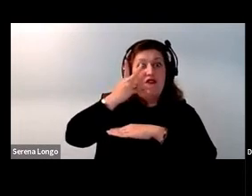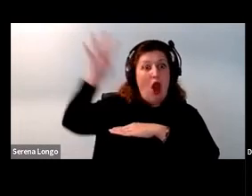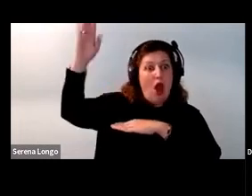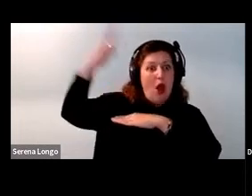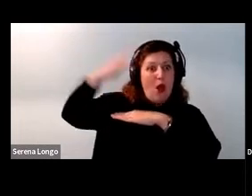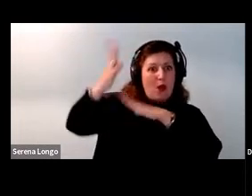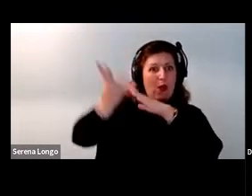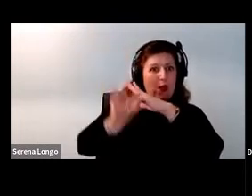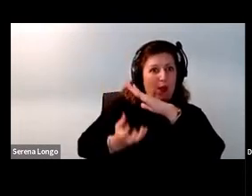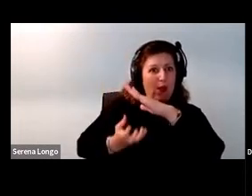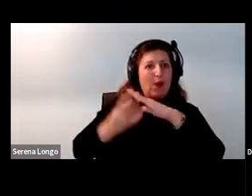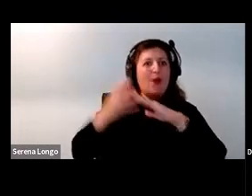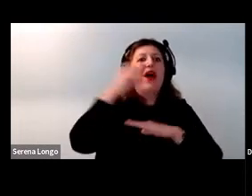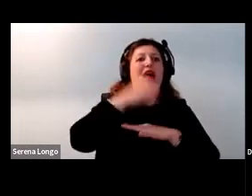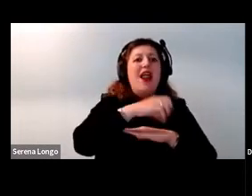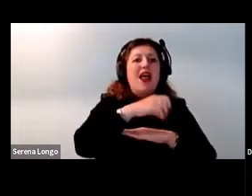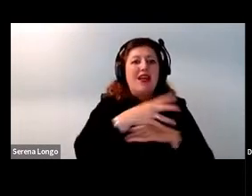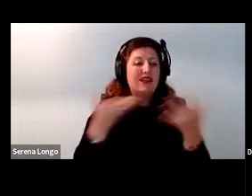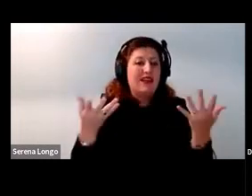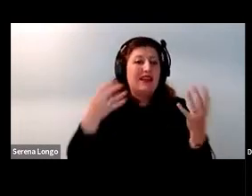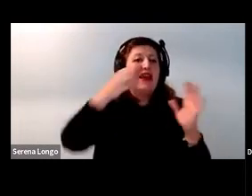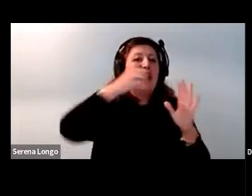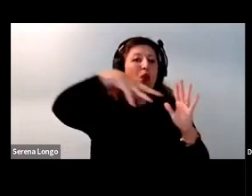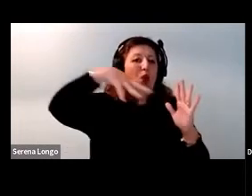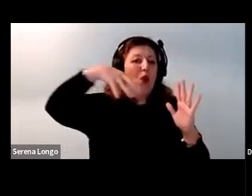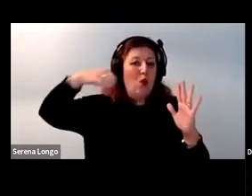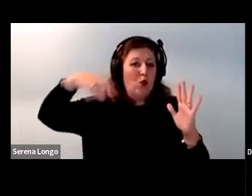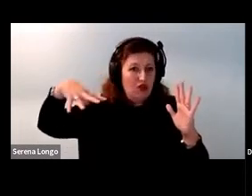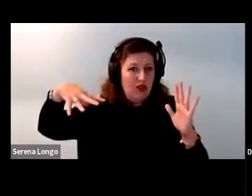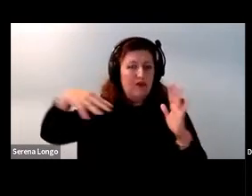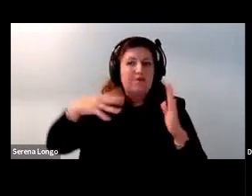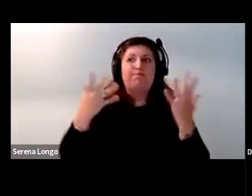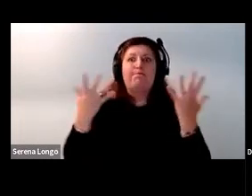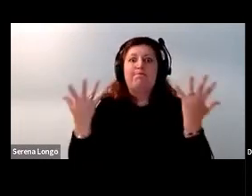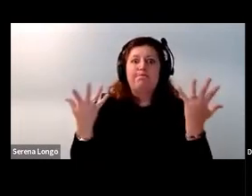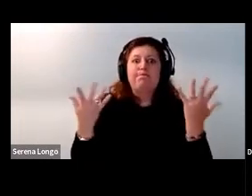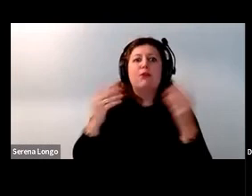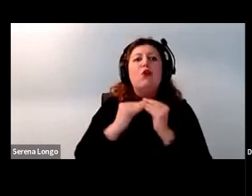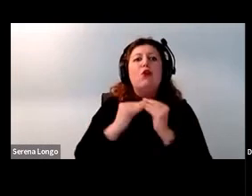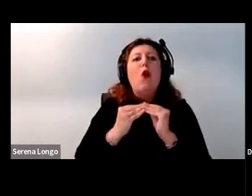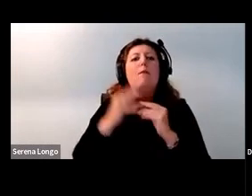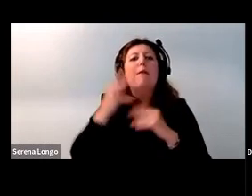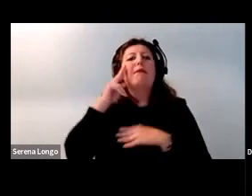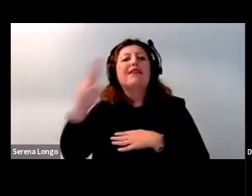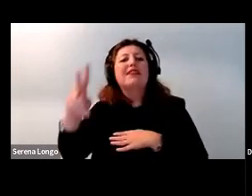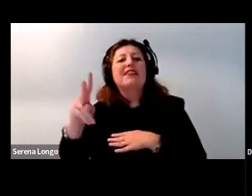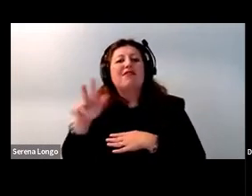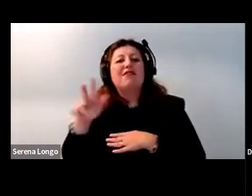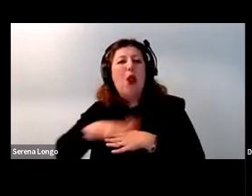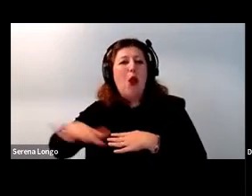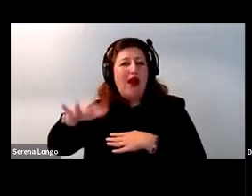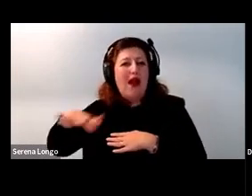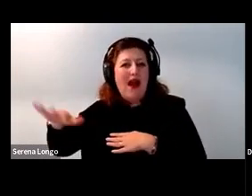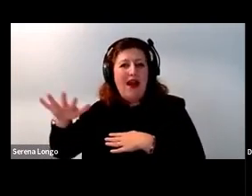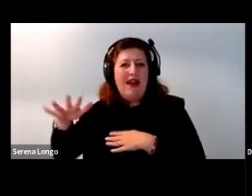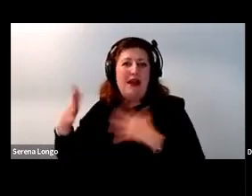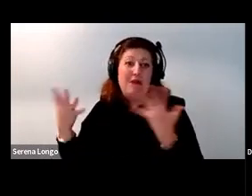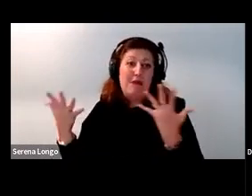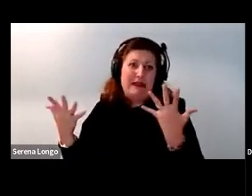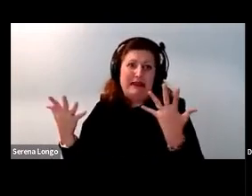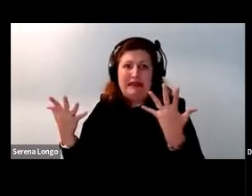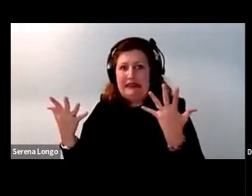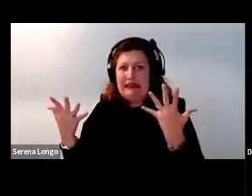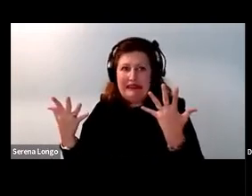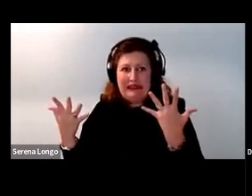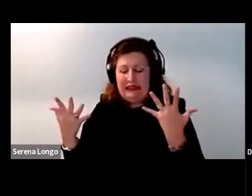uno studio attraverso dei fornitori ovviamente locali e non è andata benissimo,